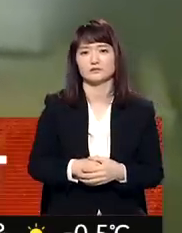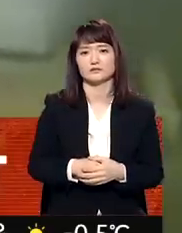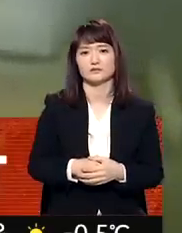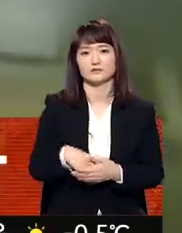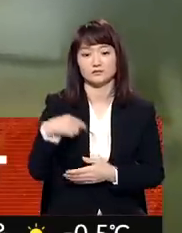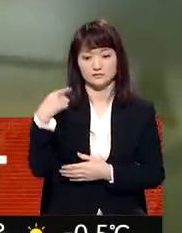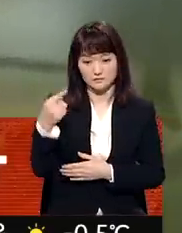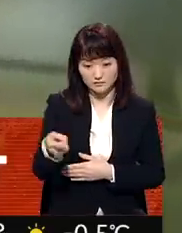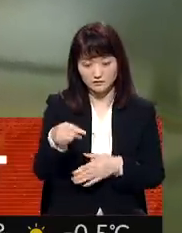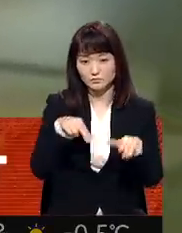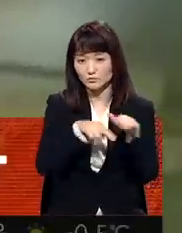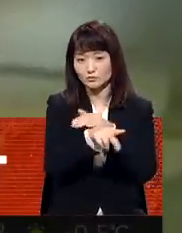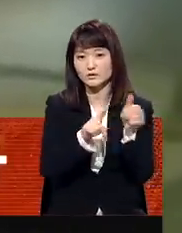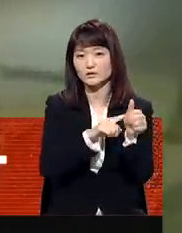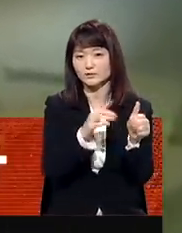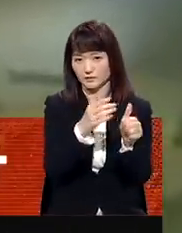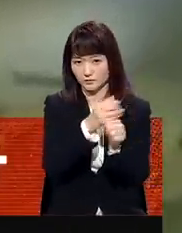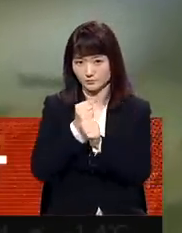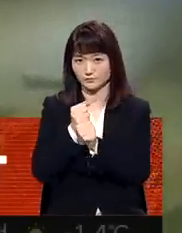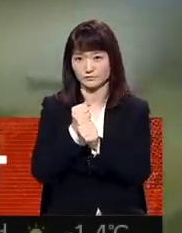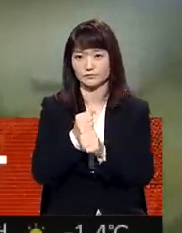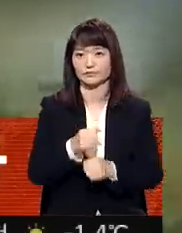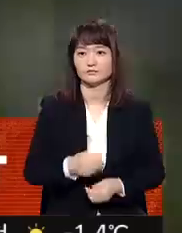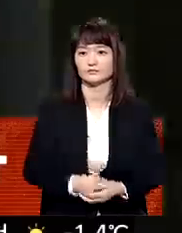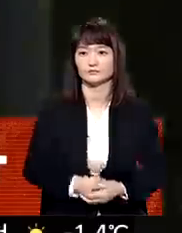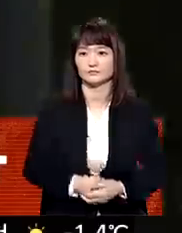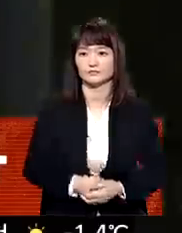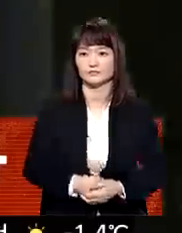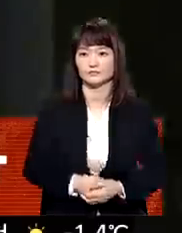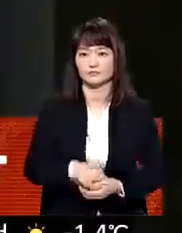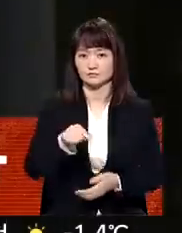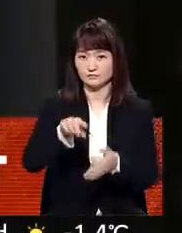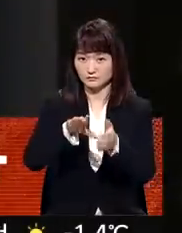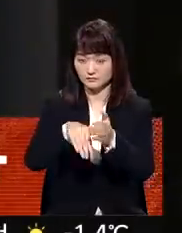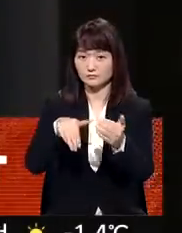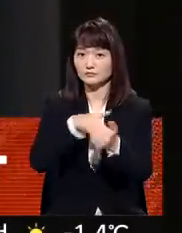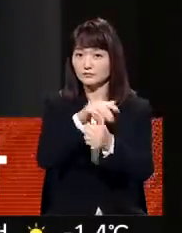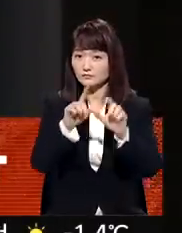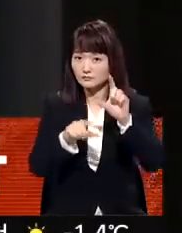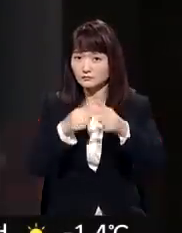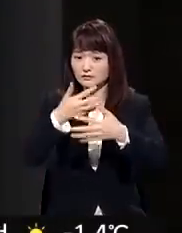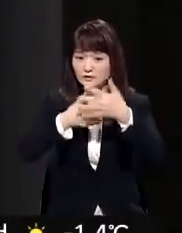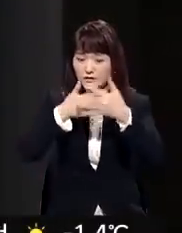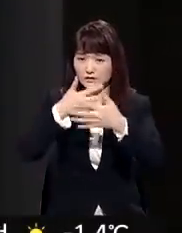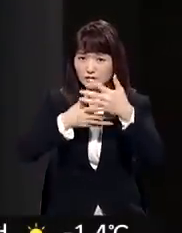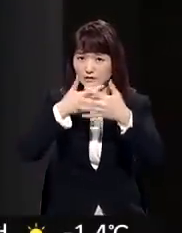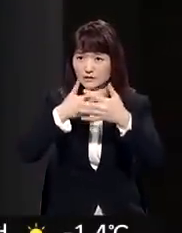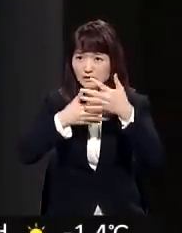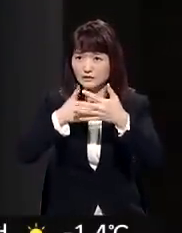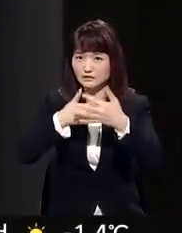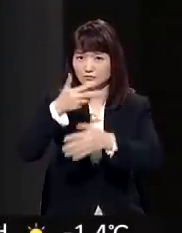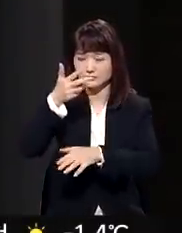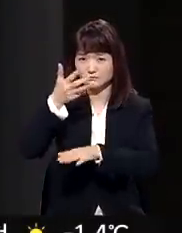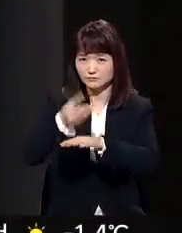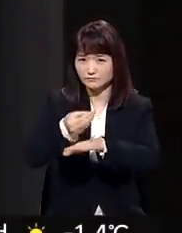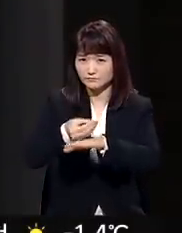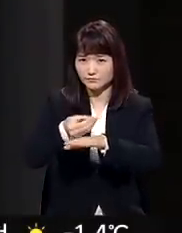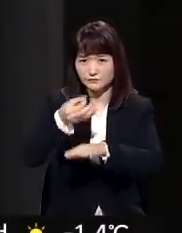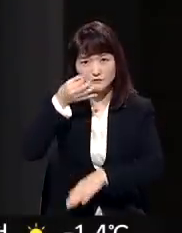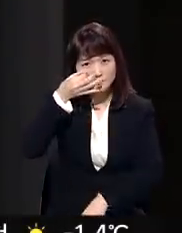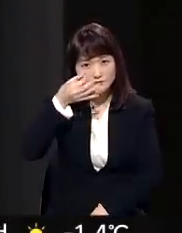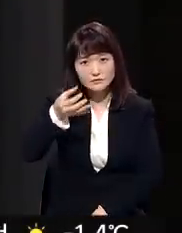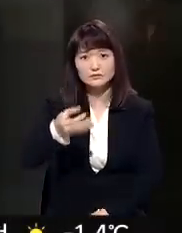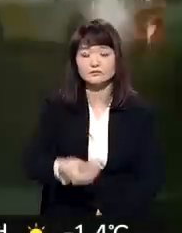사건 다음날 도주한 남성을 붙잡았습니다 당시 상황이 말이죠 영상으로 고스란히 남았습니다 잠깐 보고